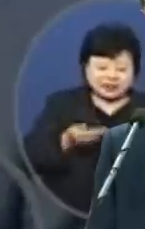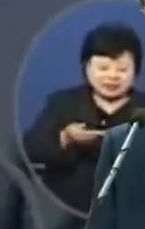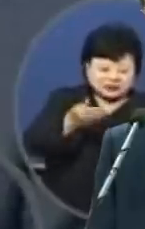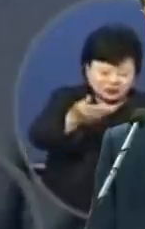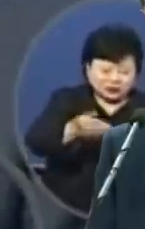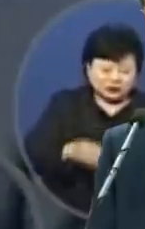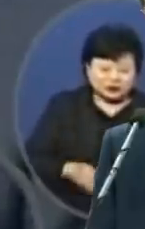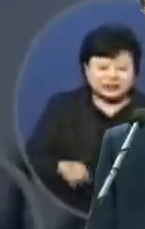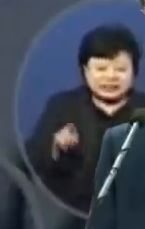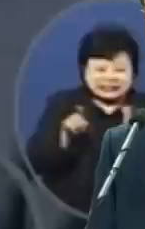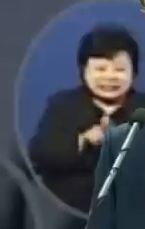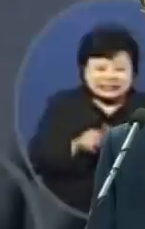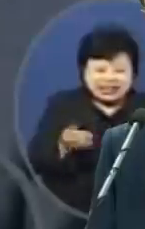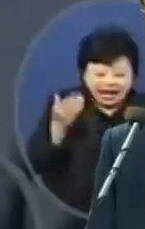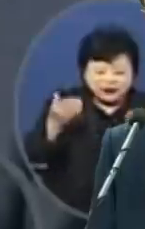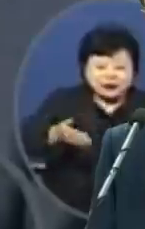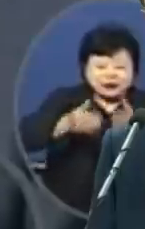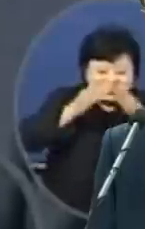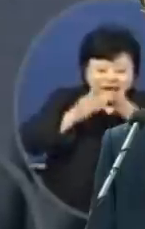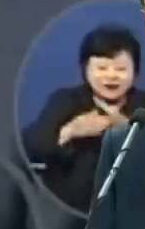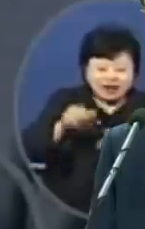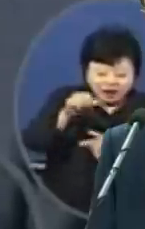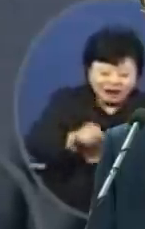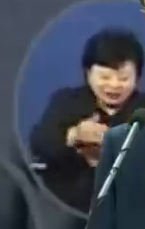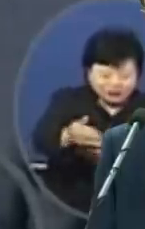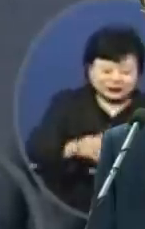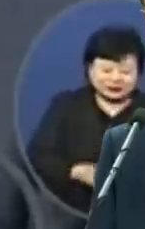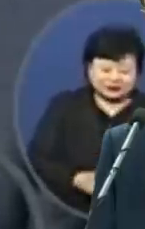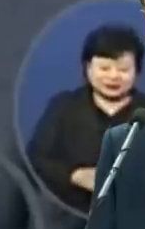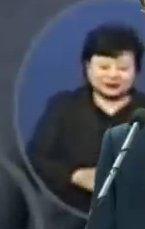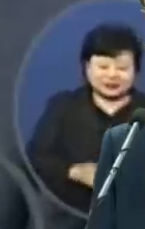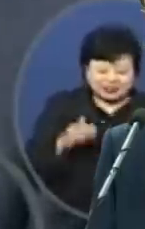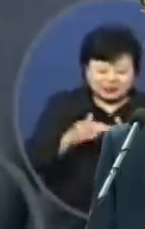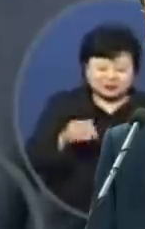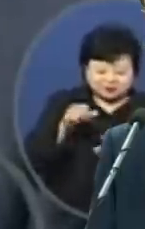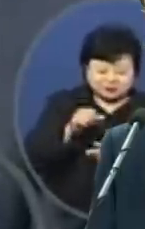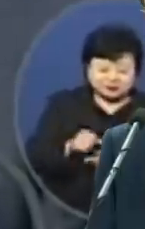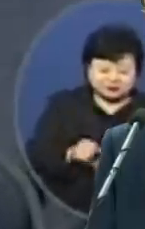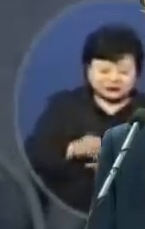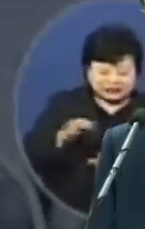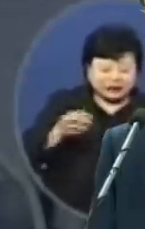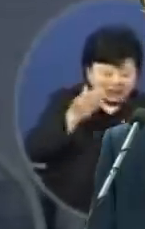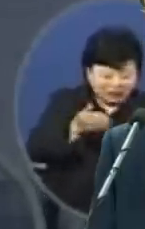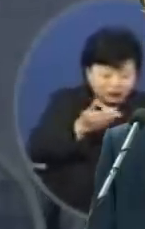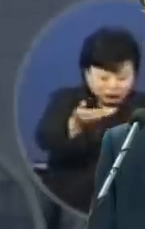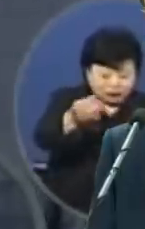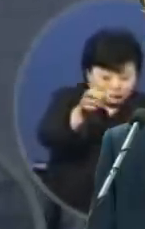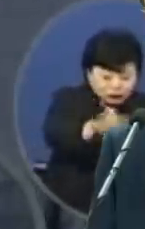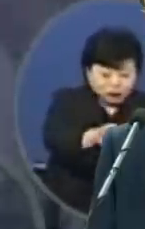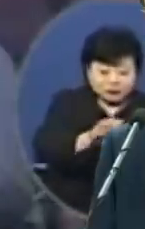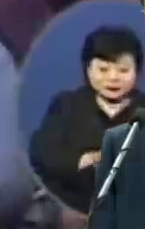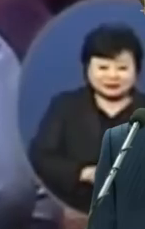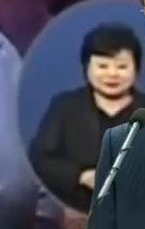팔 것이 아니라 목사님이 하는 사업에 내놓아야 되겠으니 이 집 오늘부터 쓰십시오.